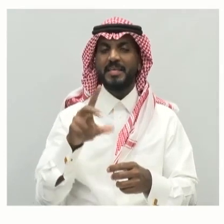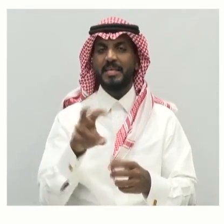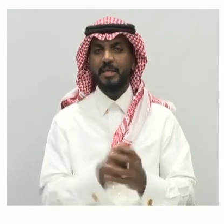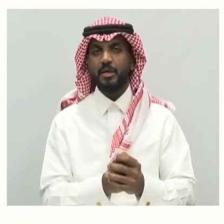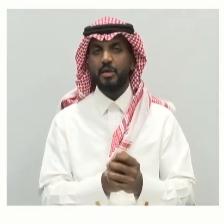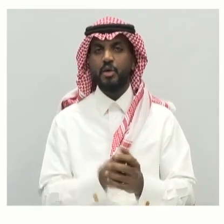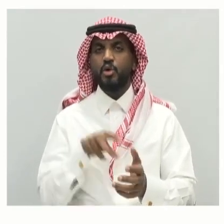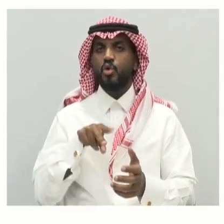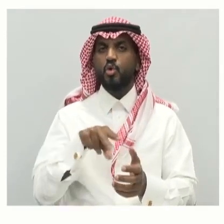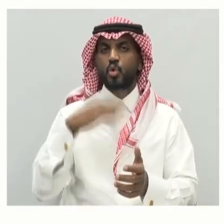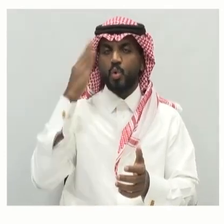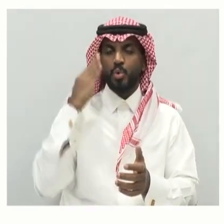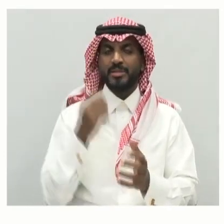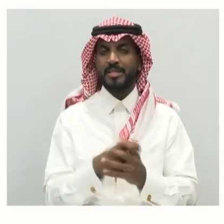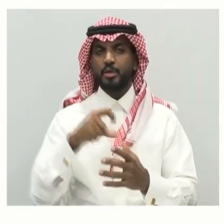وجدان